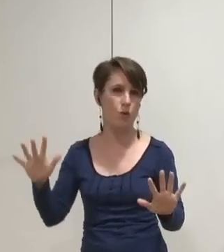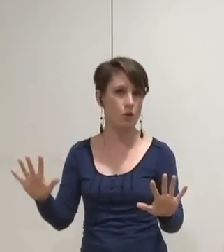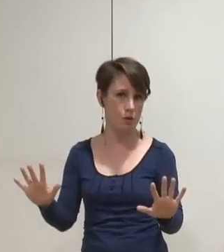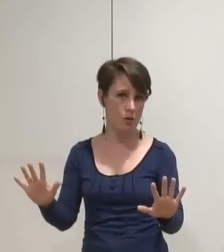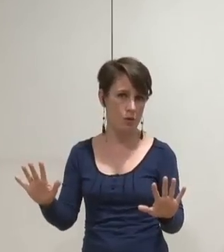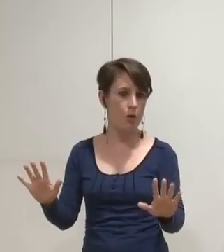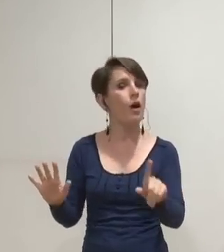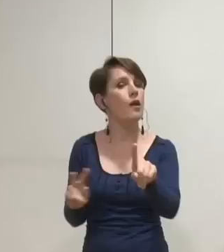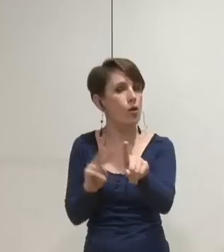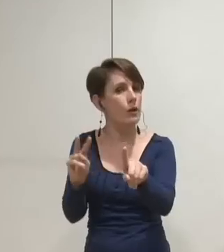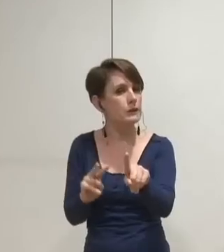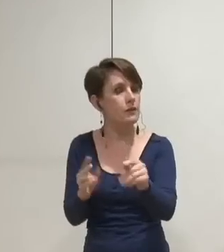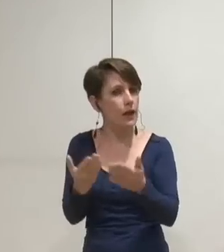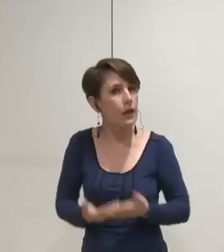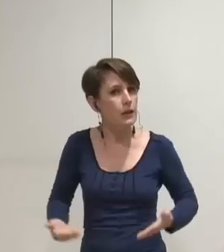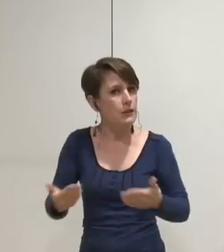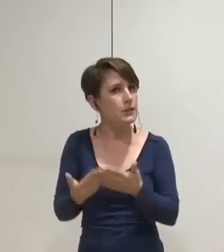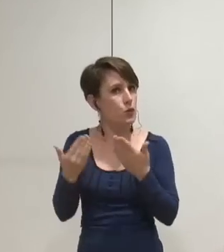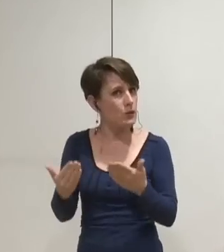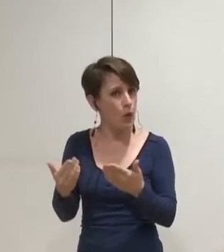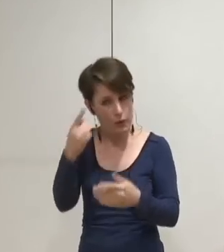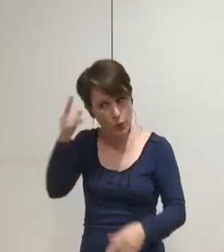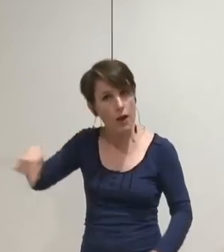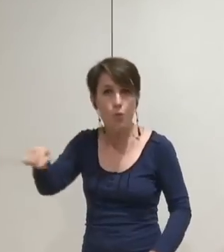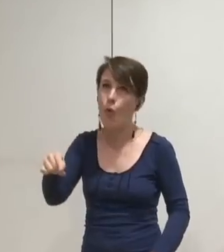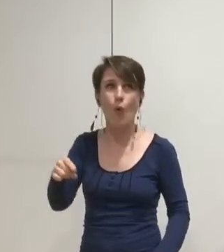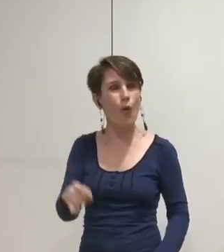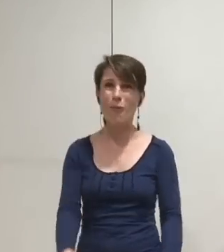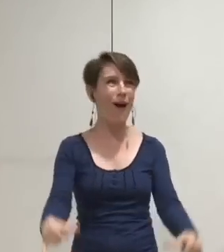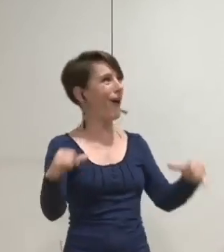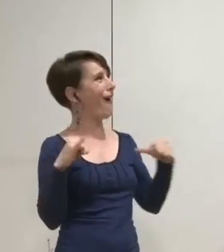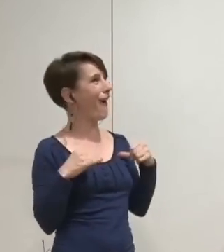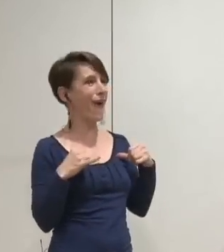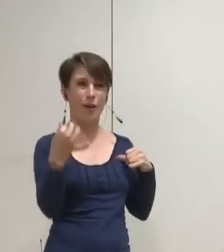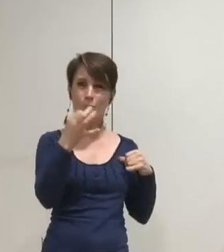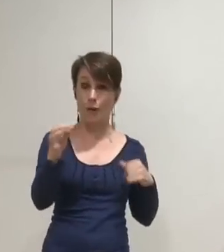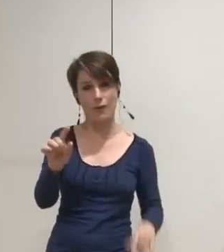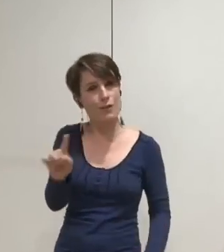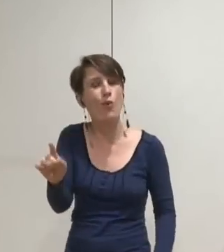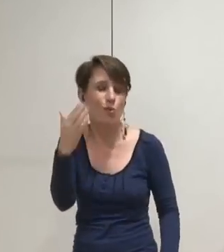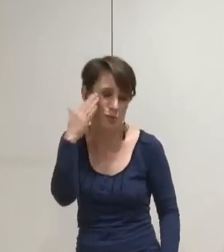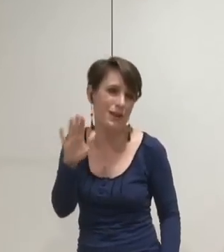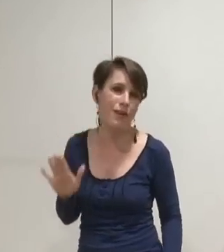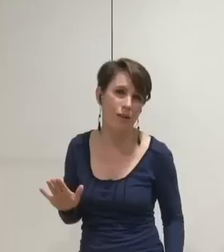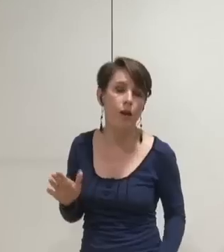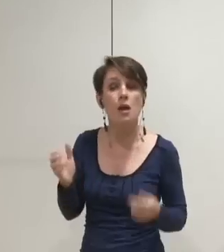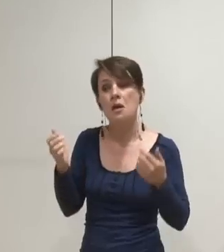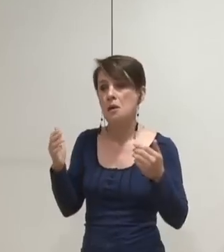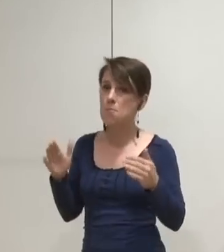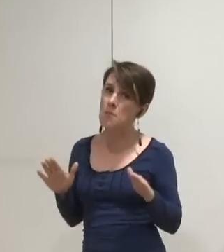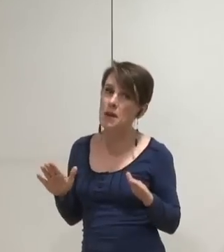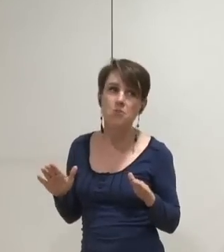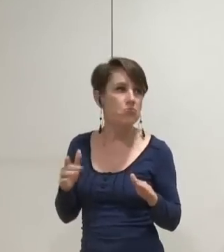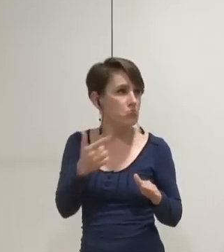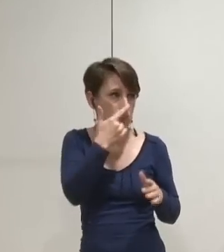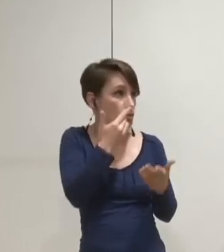situation qu'il vivent aujourd'hui n'est pas facile elle n'est pas idéale néanmoins et je crois que le déroulement de notre conseil